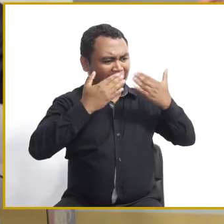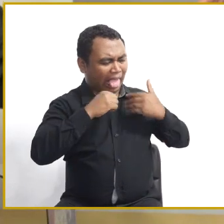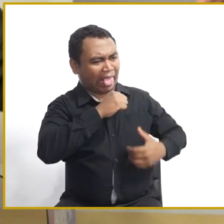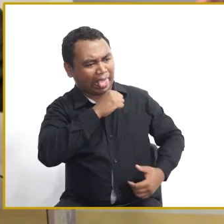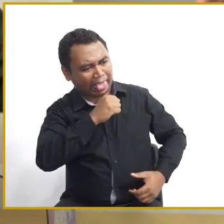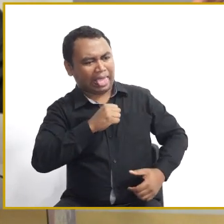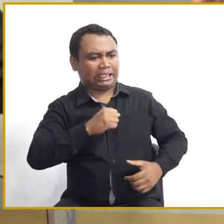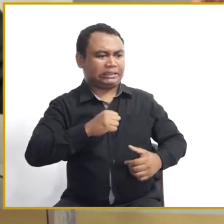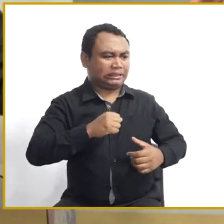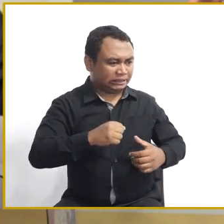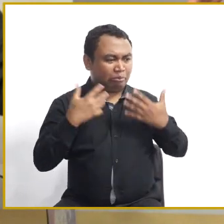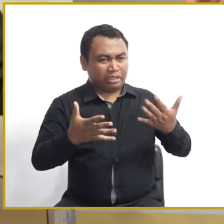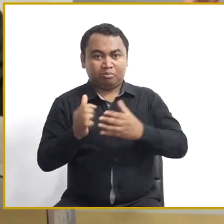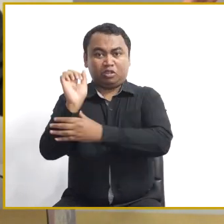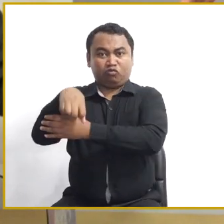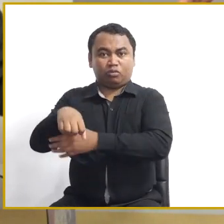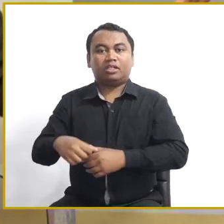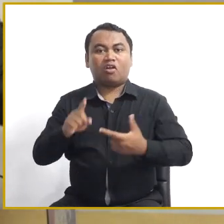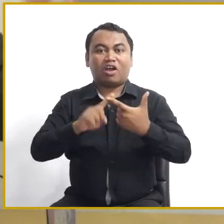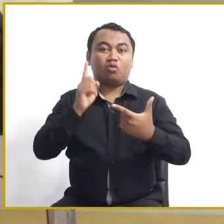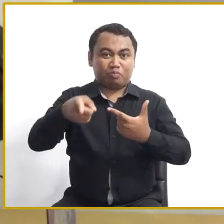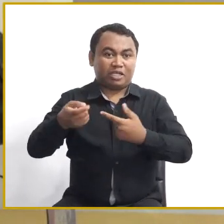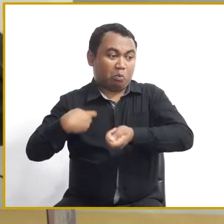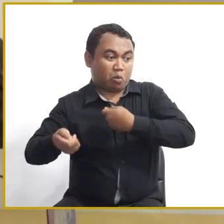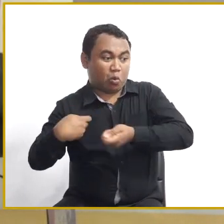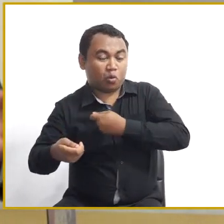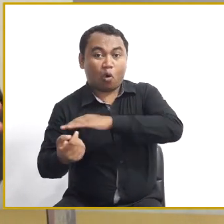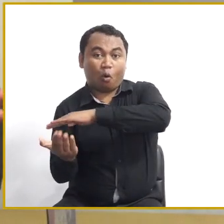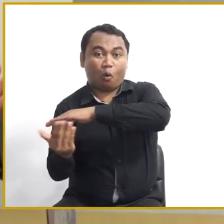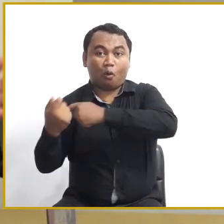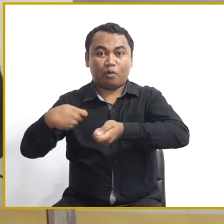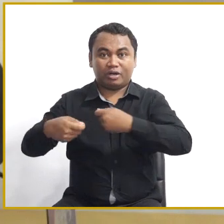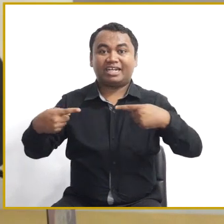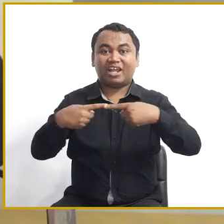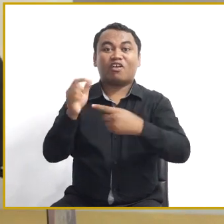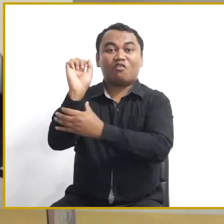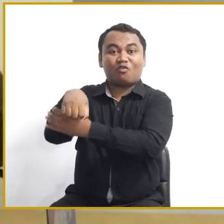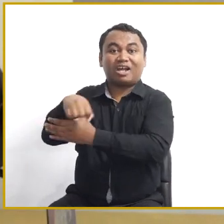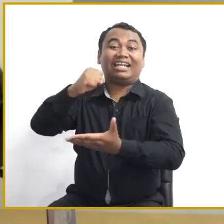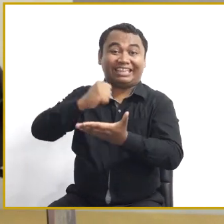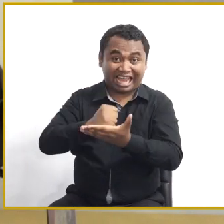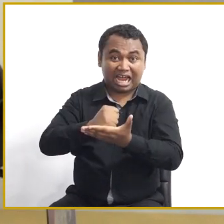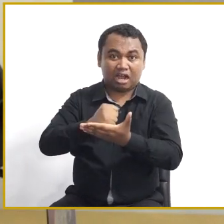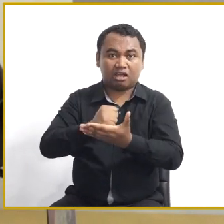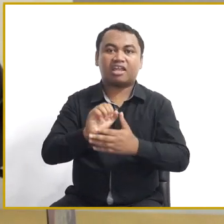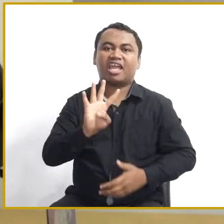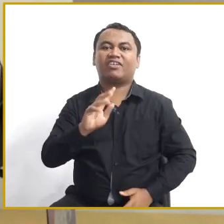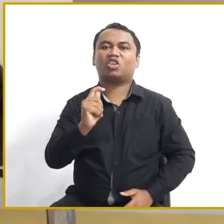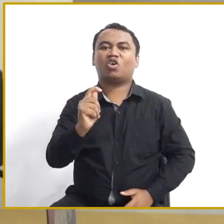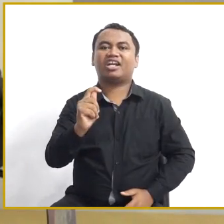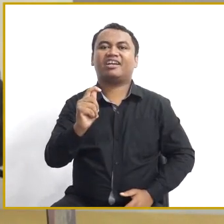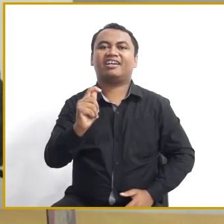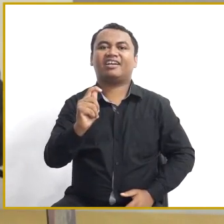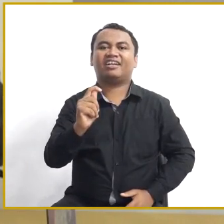ny mpanao risoriso anatin'izay. Fa raha mivokatra 4 tonnes fotsiny